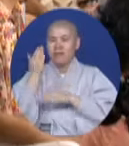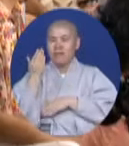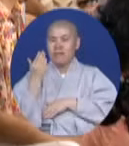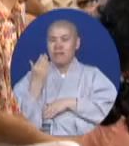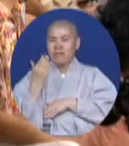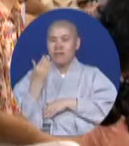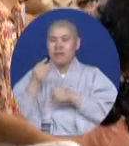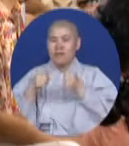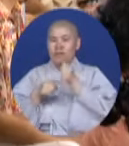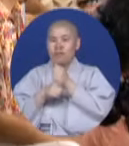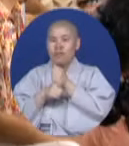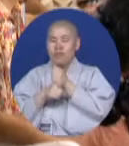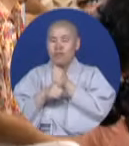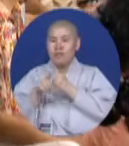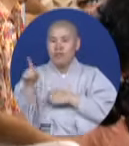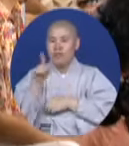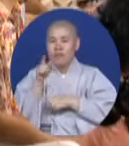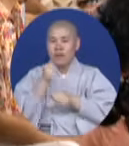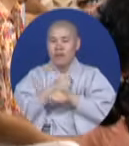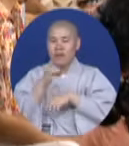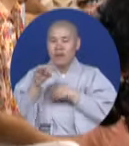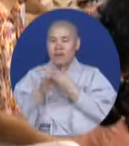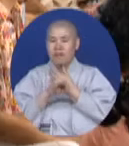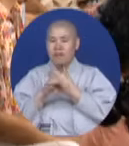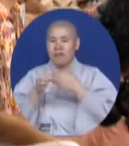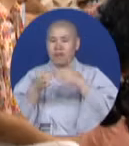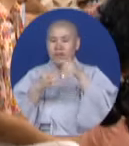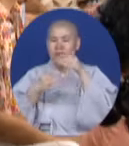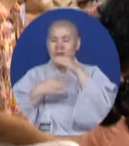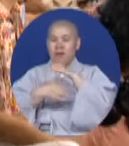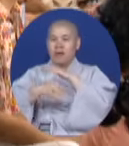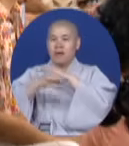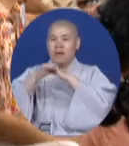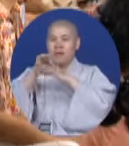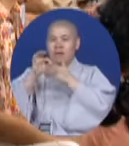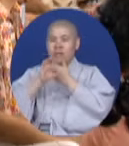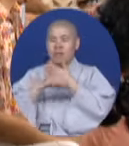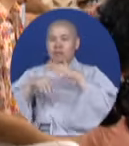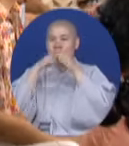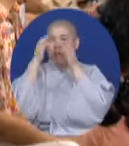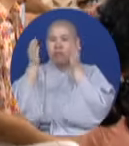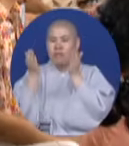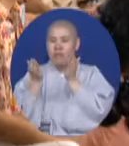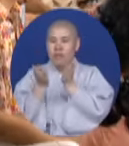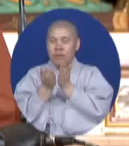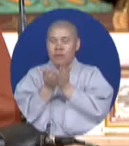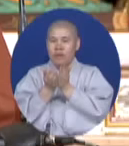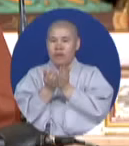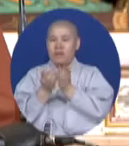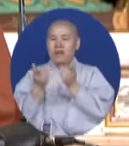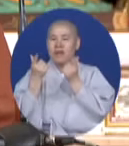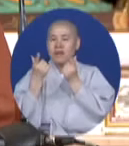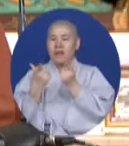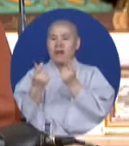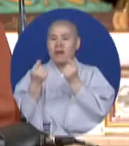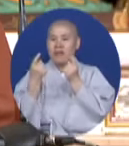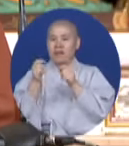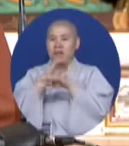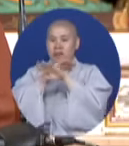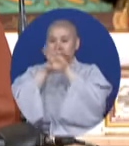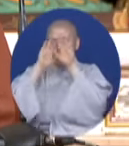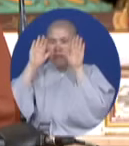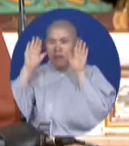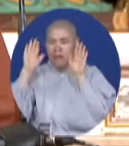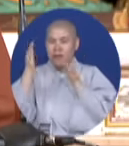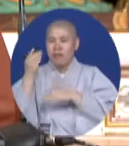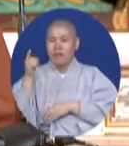이 말은 해가 하나 떠올라 하면 모든 것이 한꺼번에 싹 밝아진다. 소리예요. 어느 건